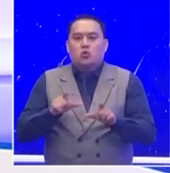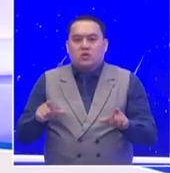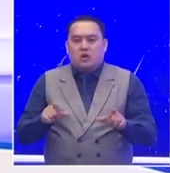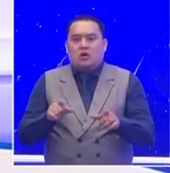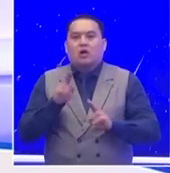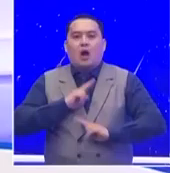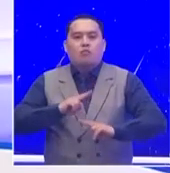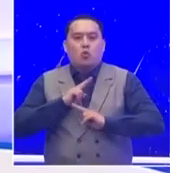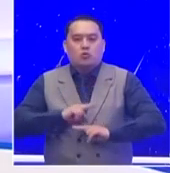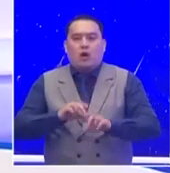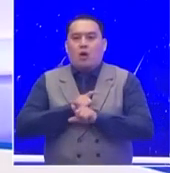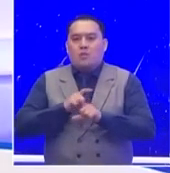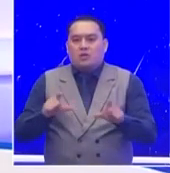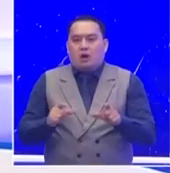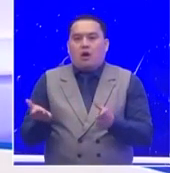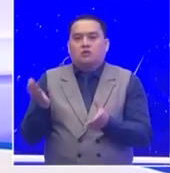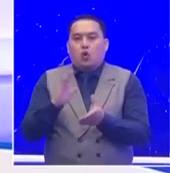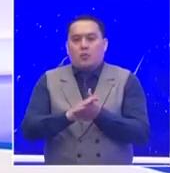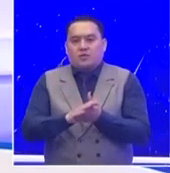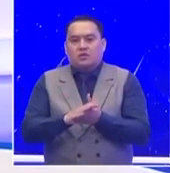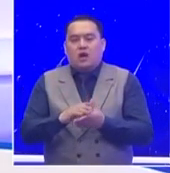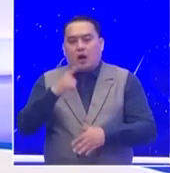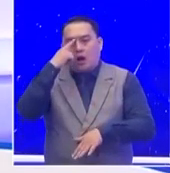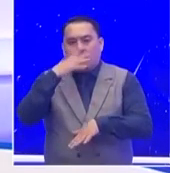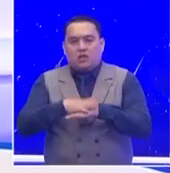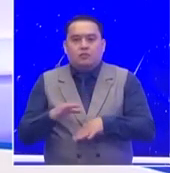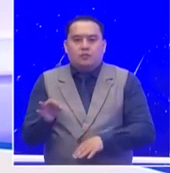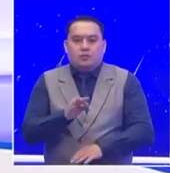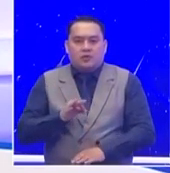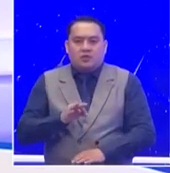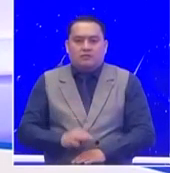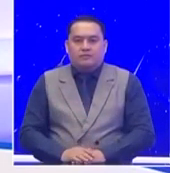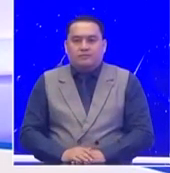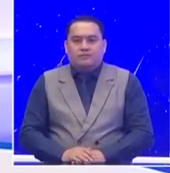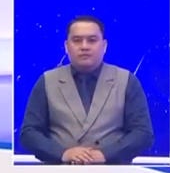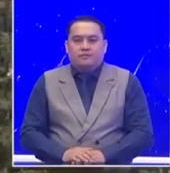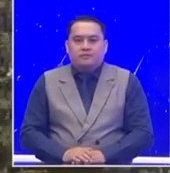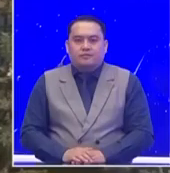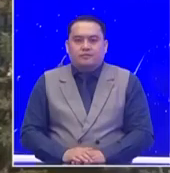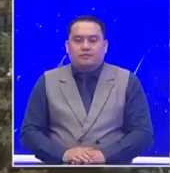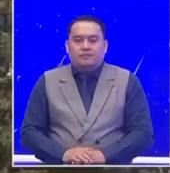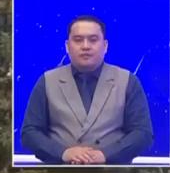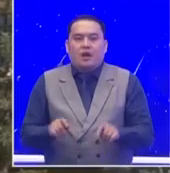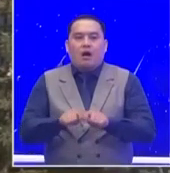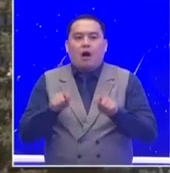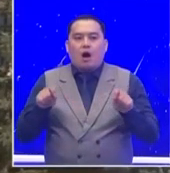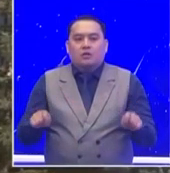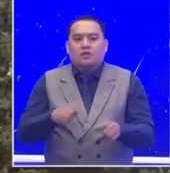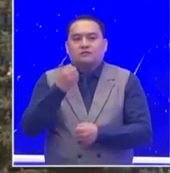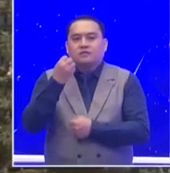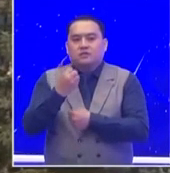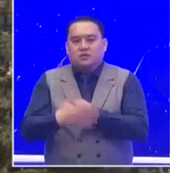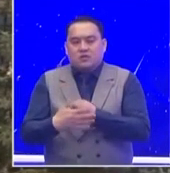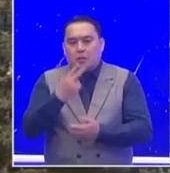гражданских инициатив. С работой объекта сегодня ознакомился глава региона Амандык Баталов. Открытие сервисного центра –